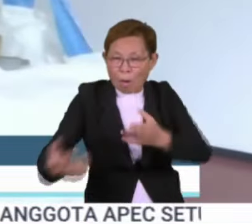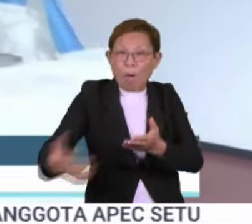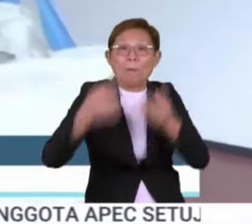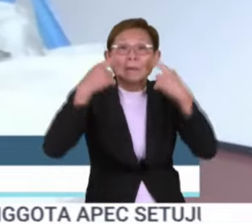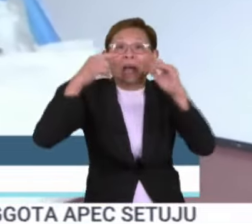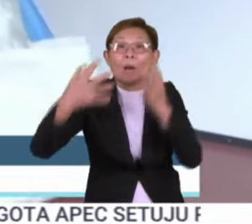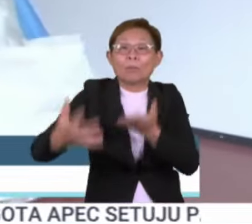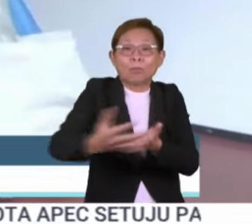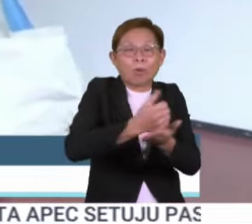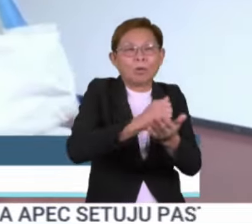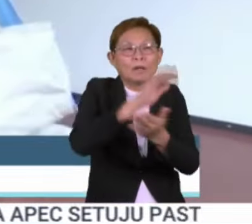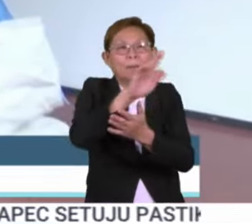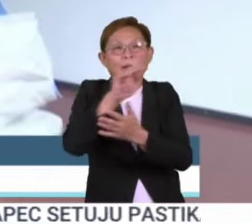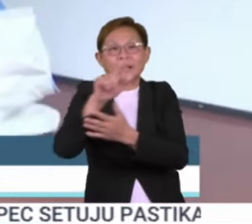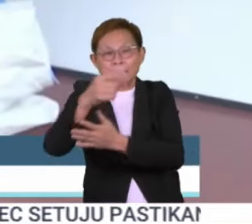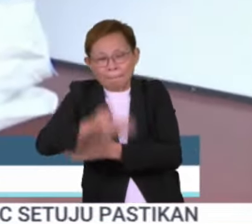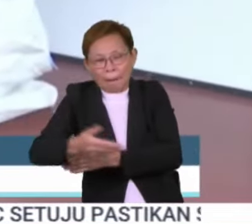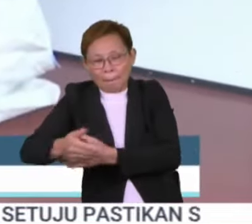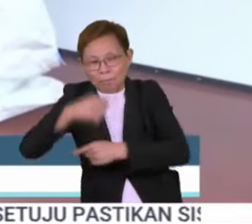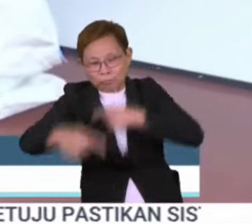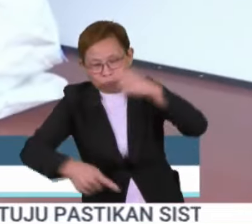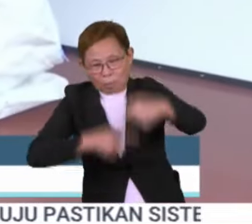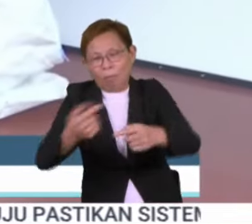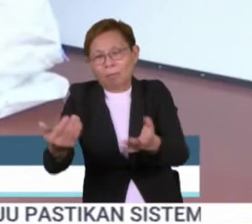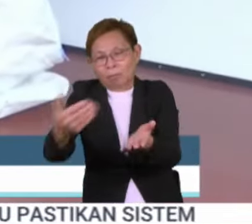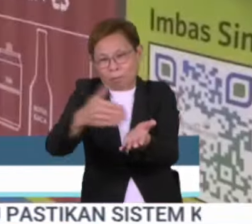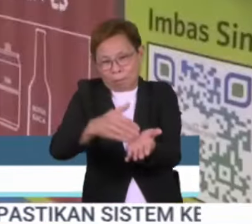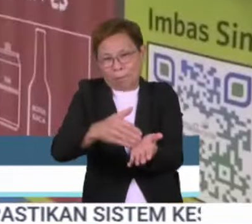lebih 5,000 kilogram bahan kitar semula.